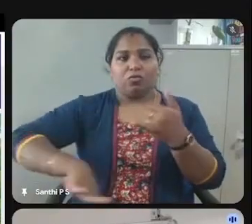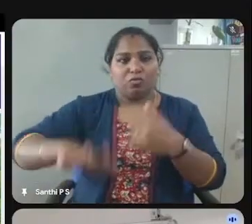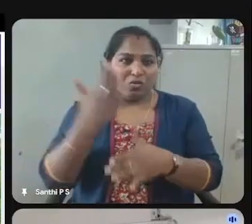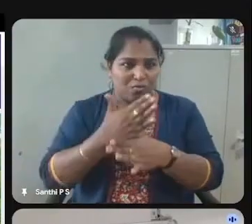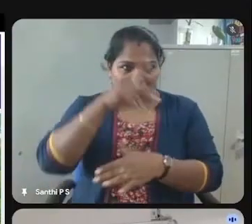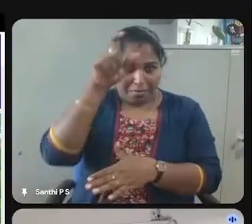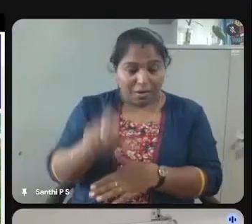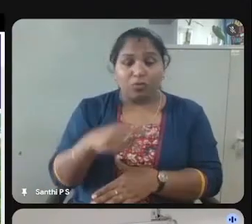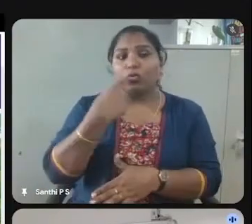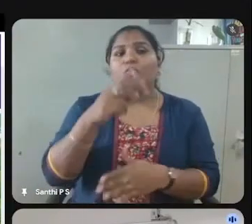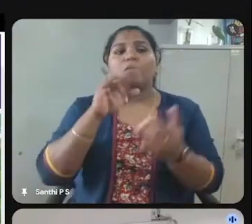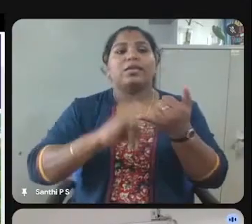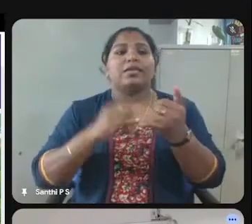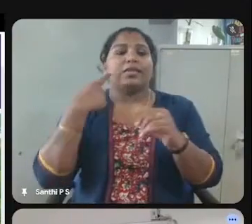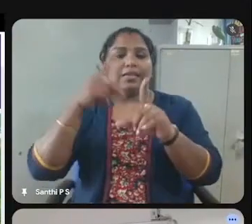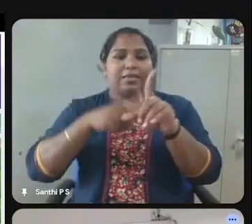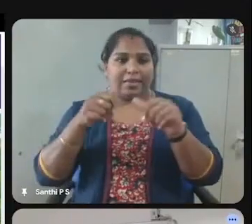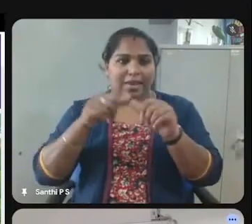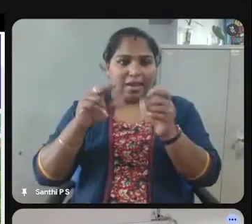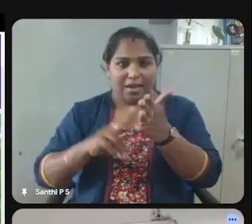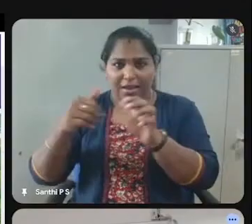തീർച്ചയായും നമ്മുടെ ഇന്നത്തെ സെക്ഷന് നല്ലൊരു മുതൽക്കൂട്ടാണ്.